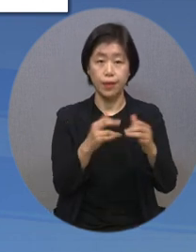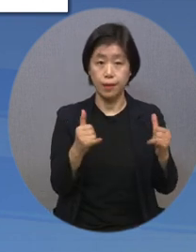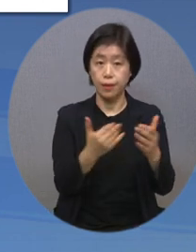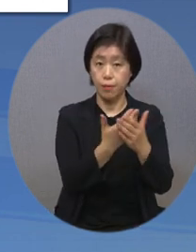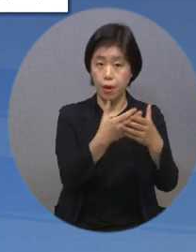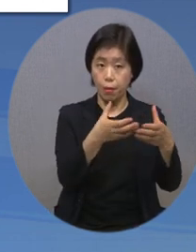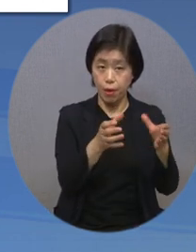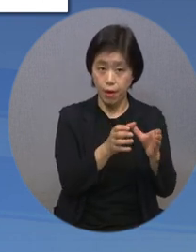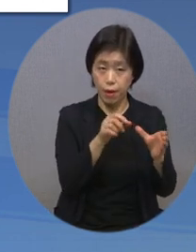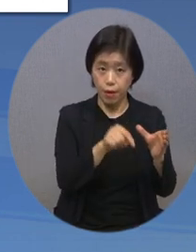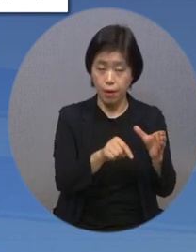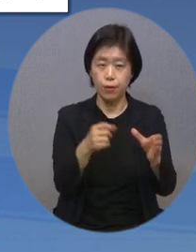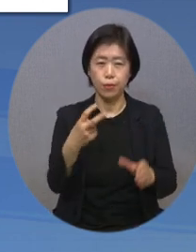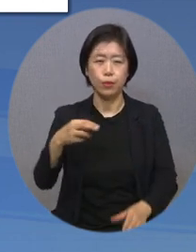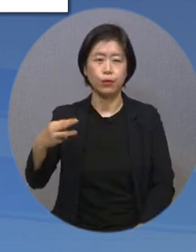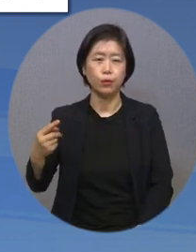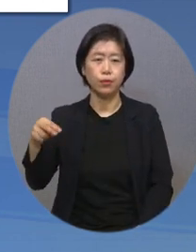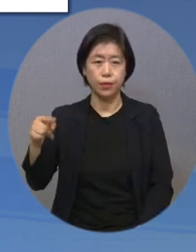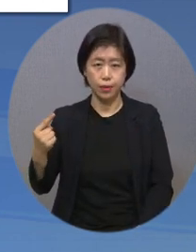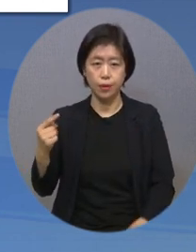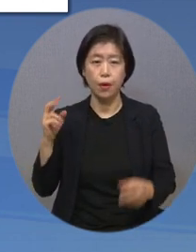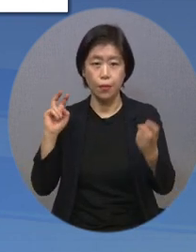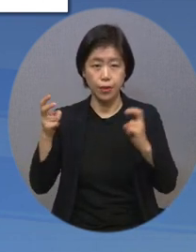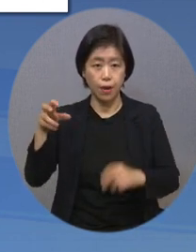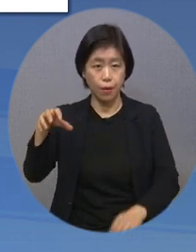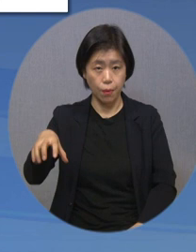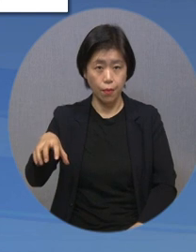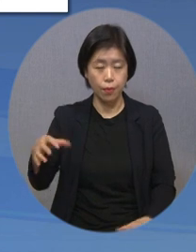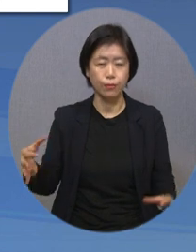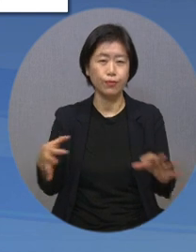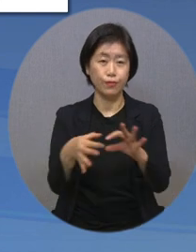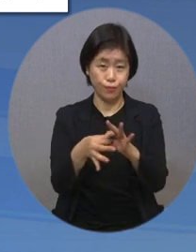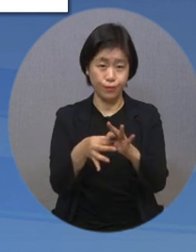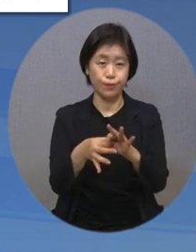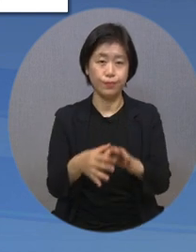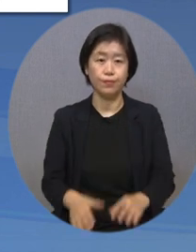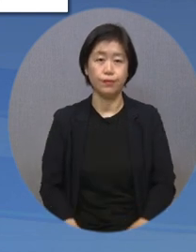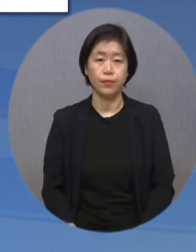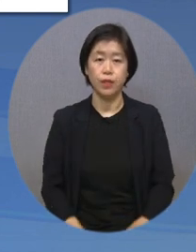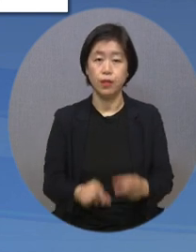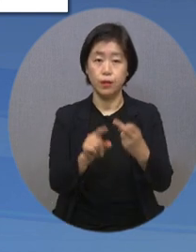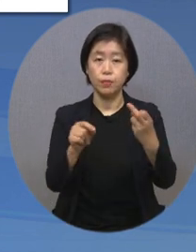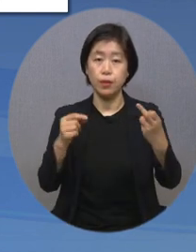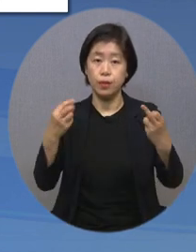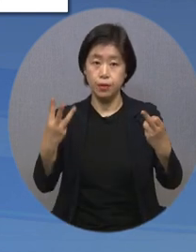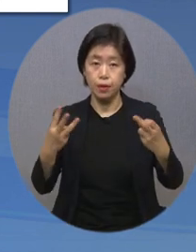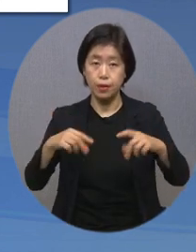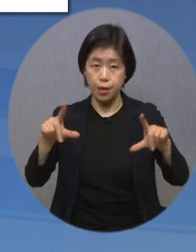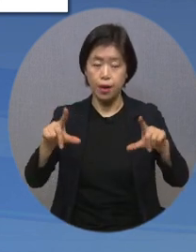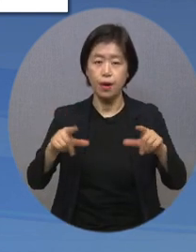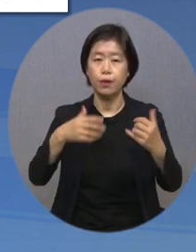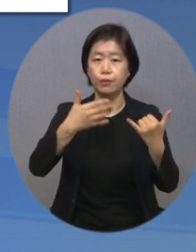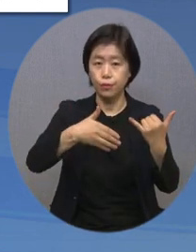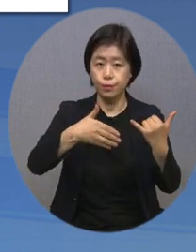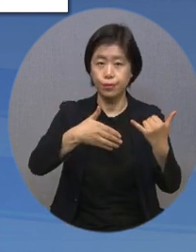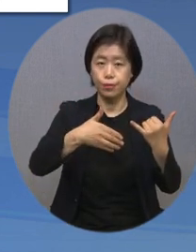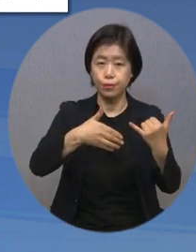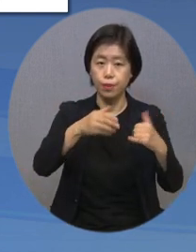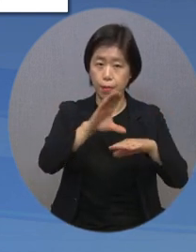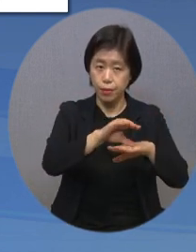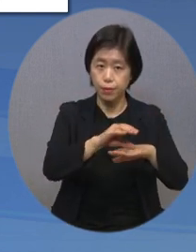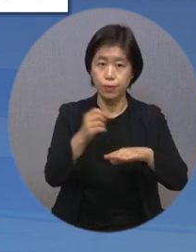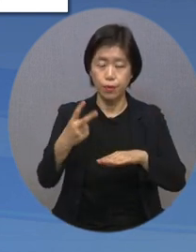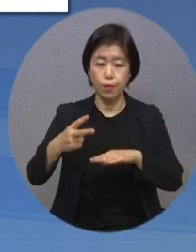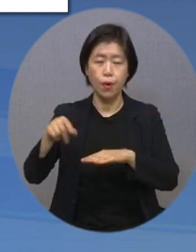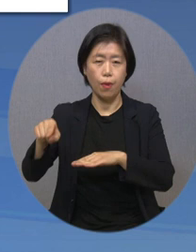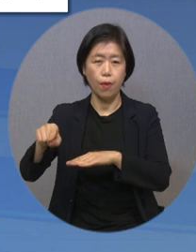한국장애인개발원과 핀탱크 서비스 토스 제공업체인 비바 리퍼블리카는 지난 3일 유튜브 채널 당장 만나와 토스